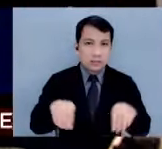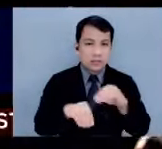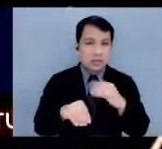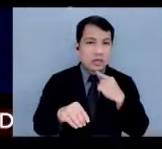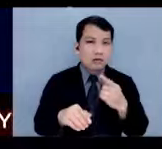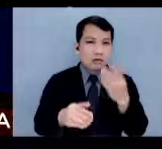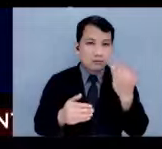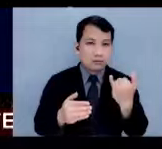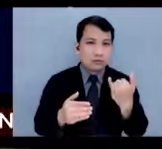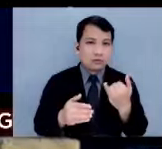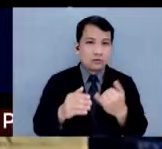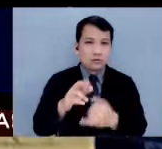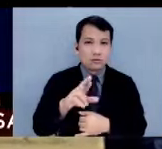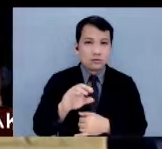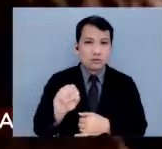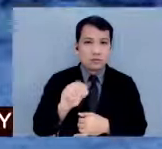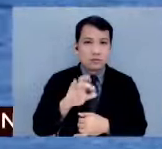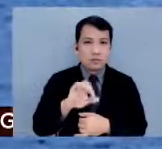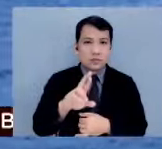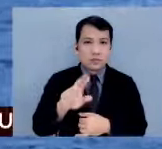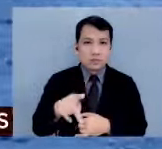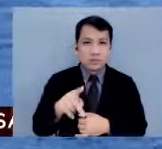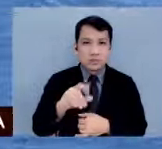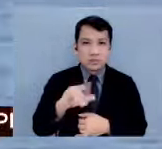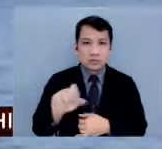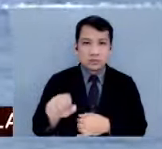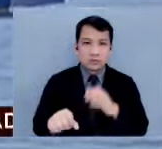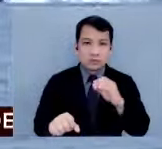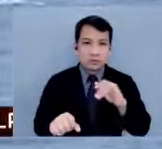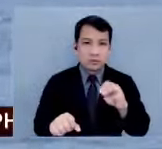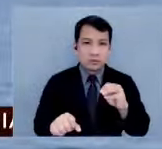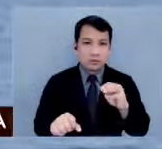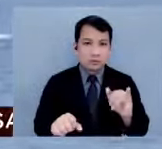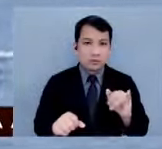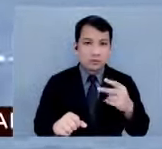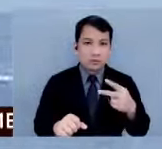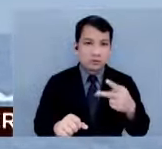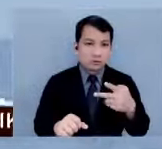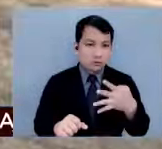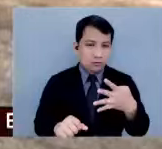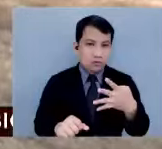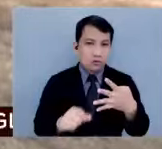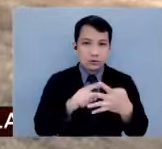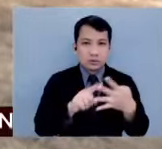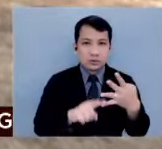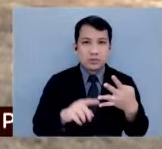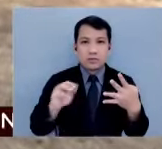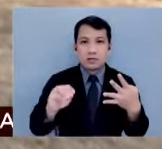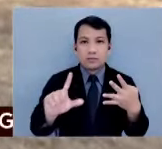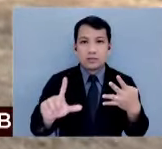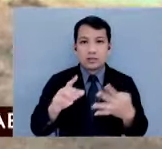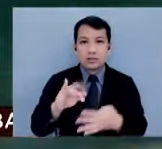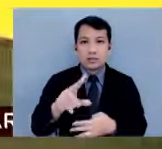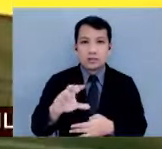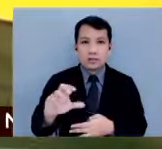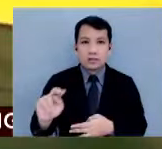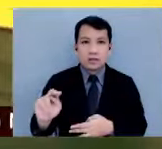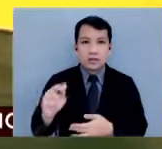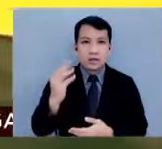RORE mission sa BRP Sierra Madre. Ang Unayza May 1, 2, 3, 4 at ang ML Kalayaan. Ang problema,